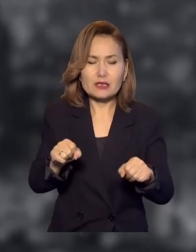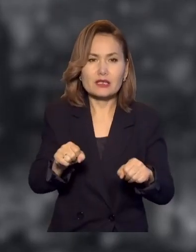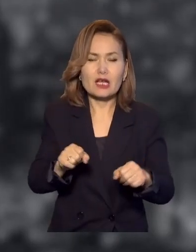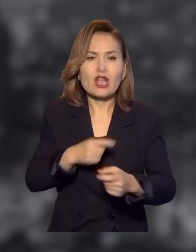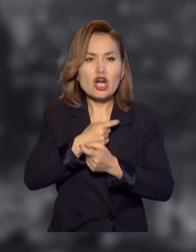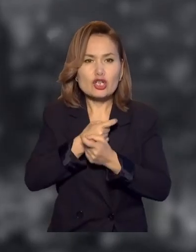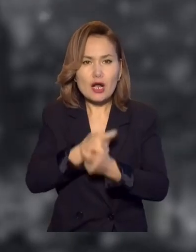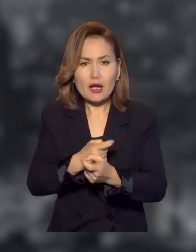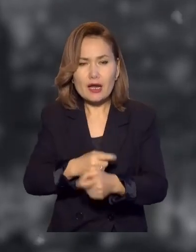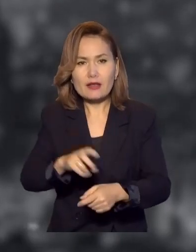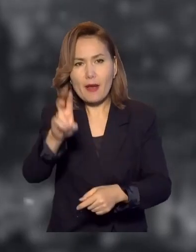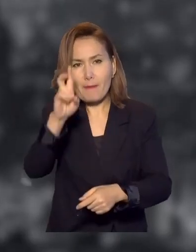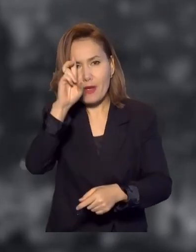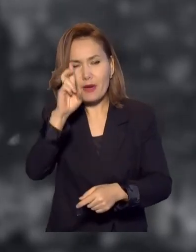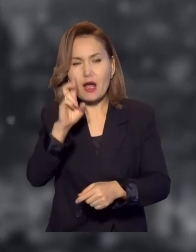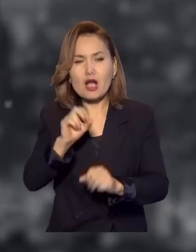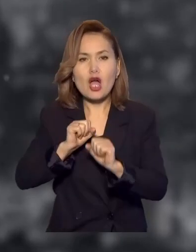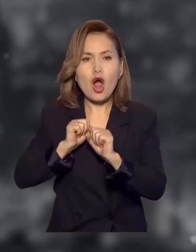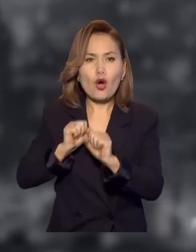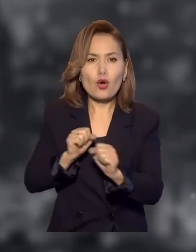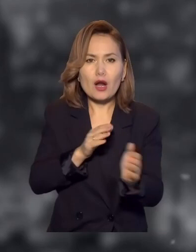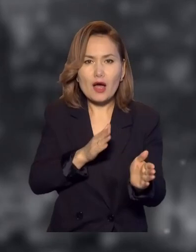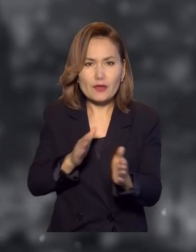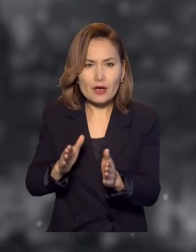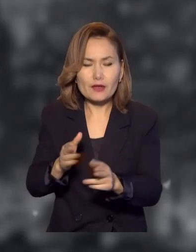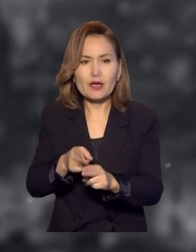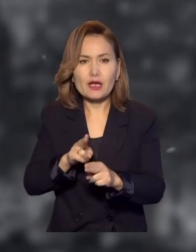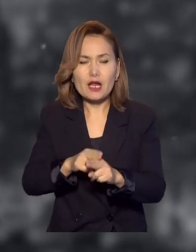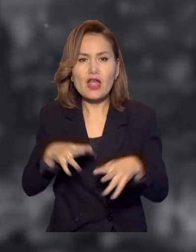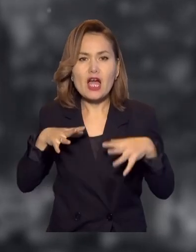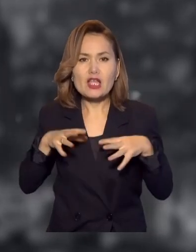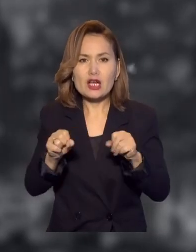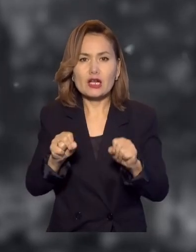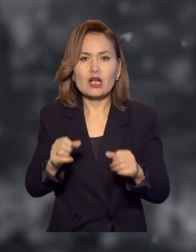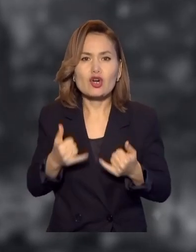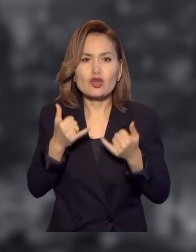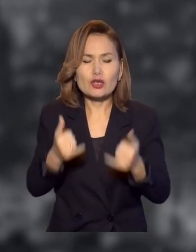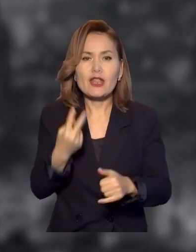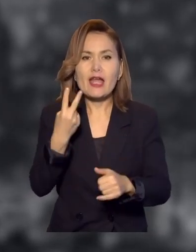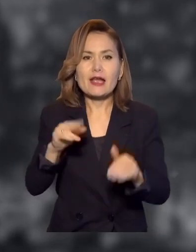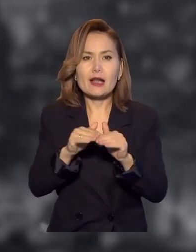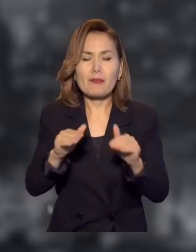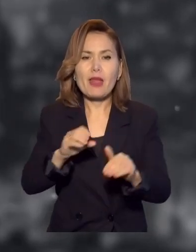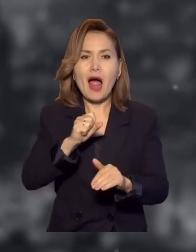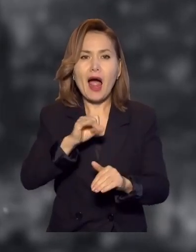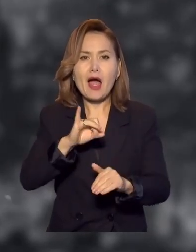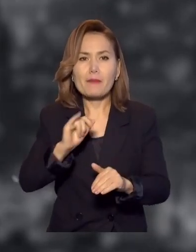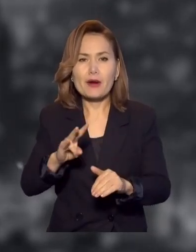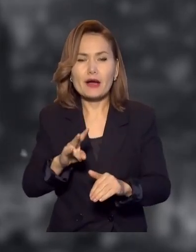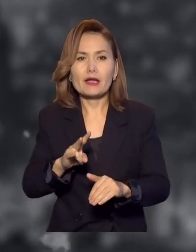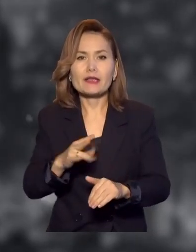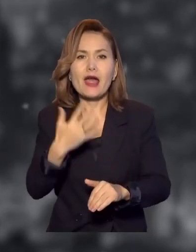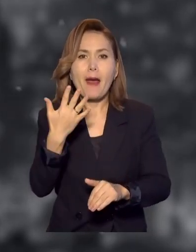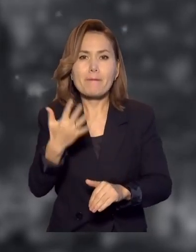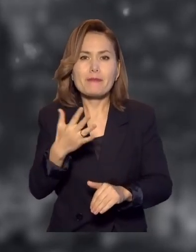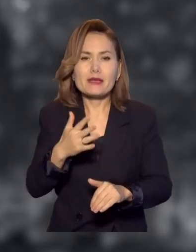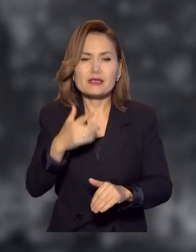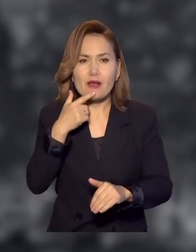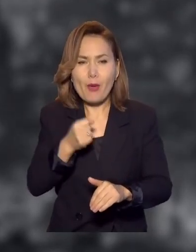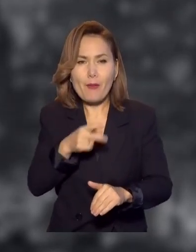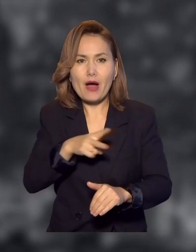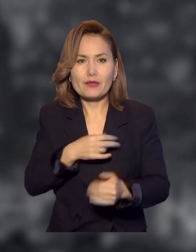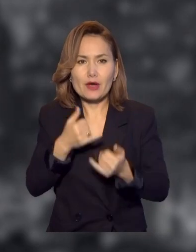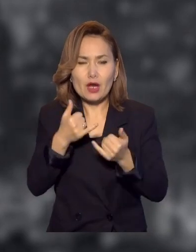жанқиярлығы, сондай-ақ мемлекет мүддесін қорғау кезінде жасаған ерлігі үшін 2-ші дәрежелі айбын орденімен 5 маман марапатталды.